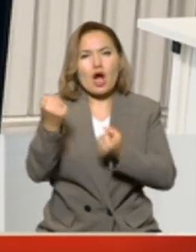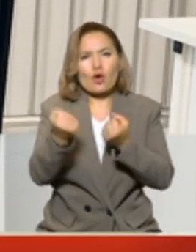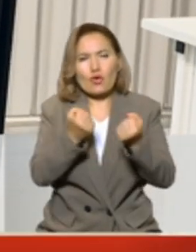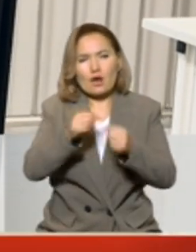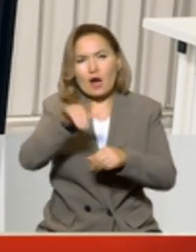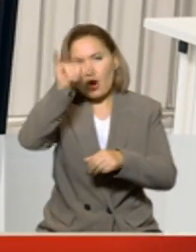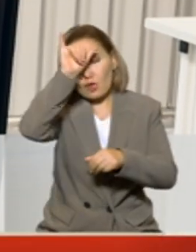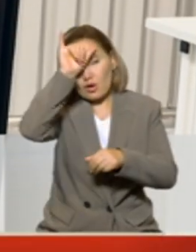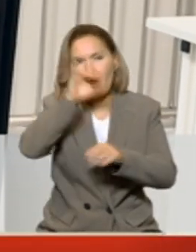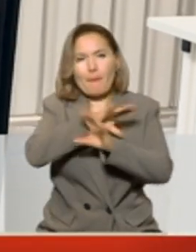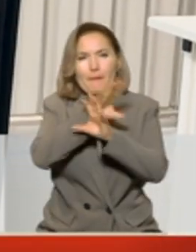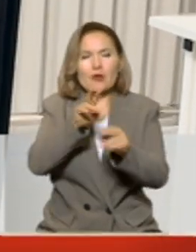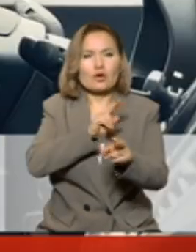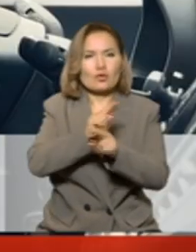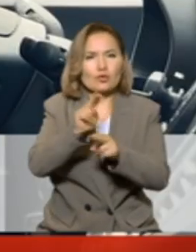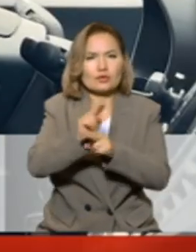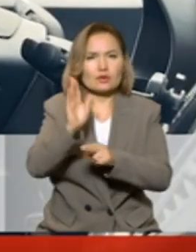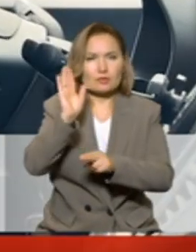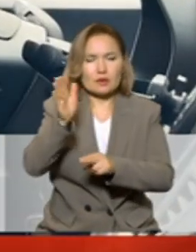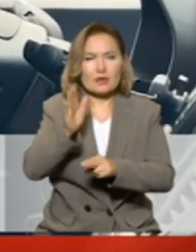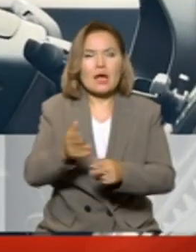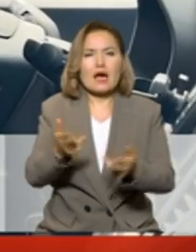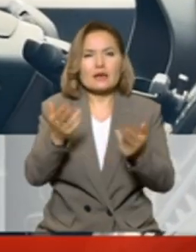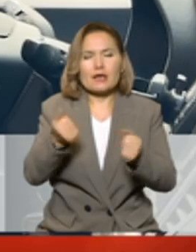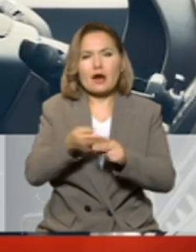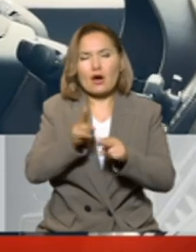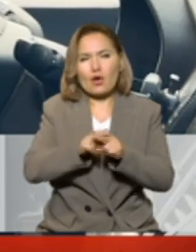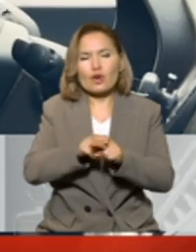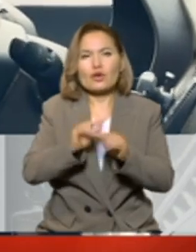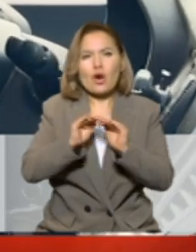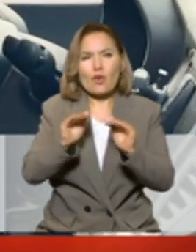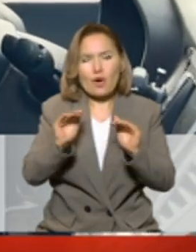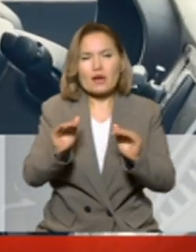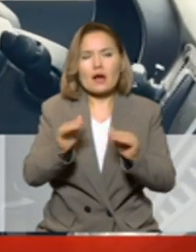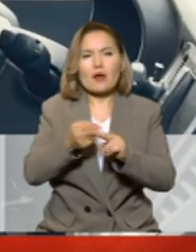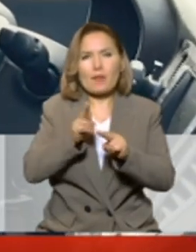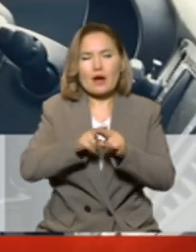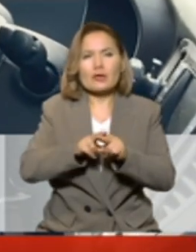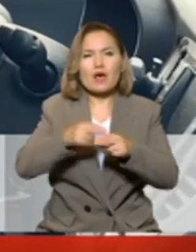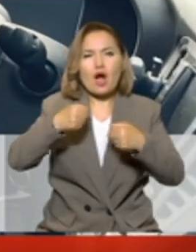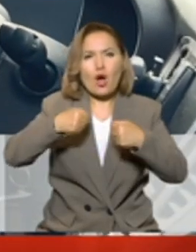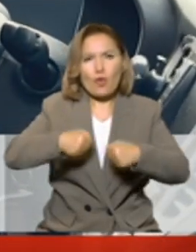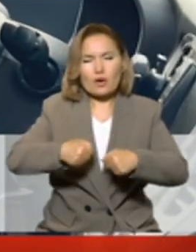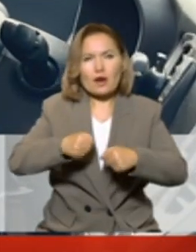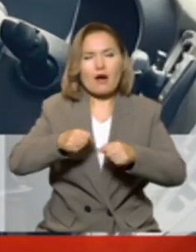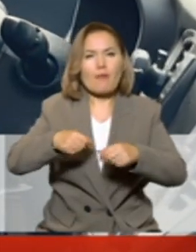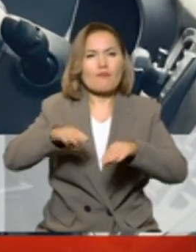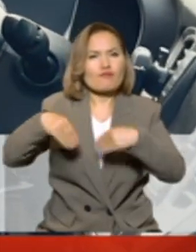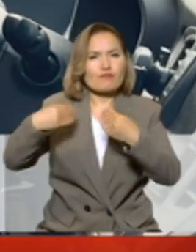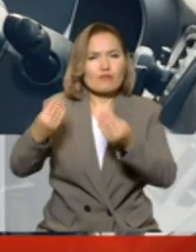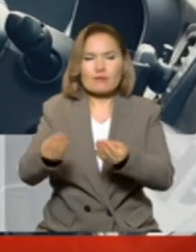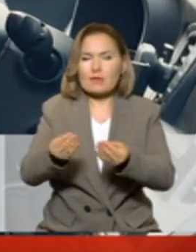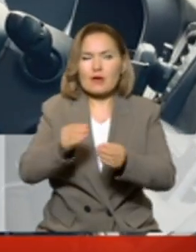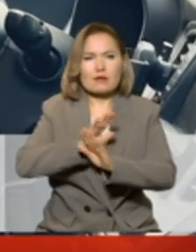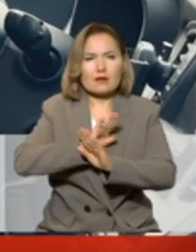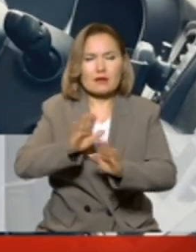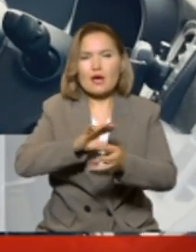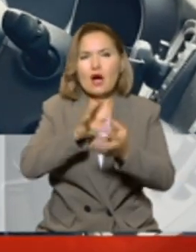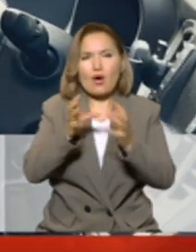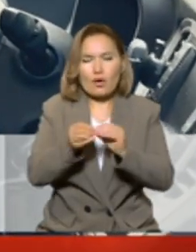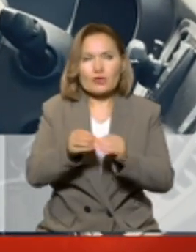жүргізуге дағды қалыптастырады. Дегенмен оқушыларға жүргізуші куәлігін оқығандығы туралы сертификат берілмейді.